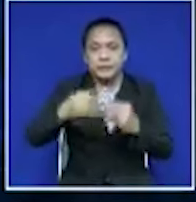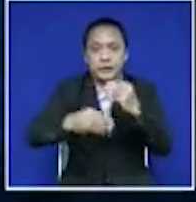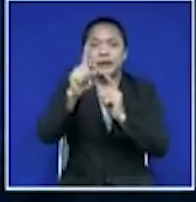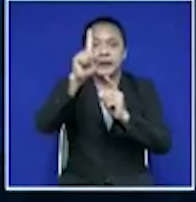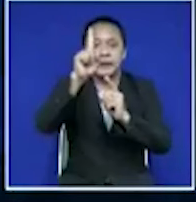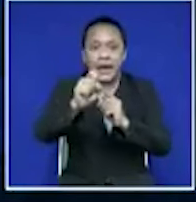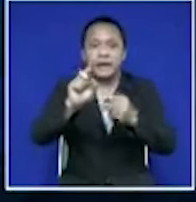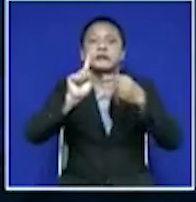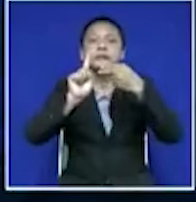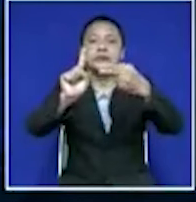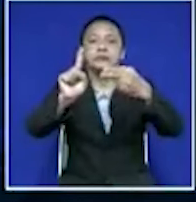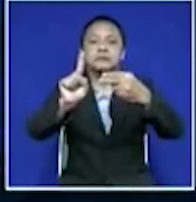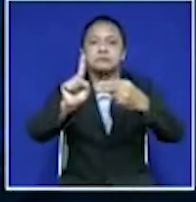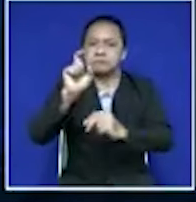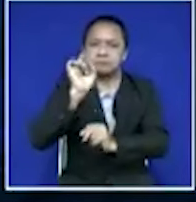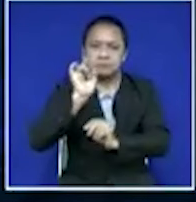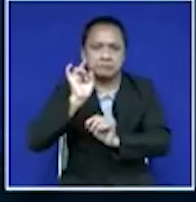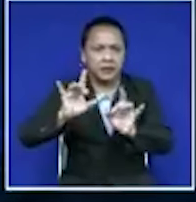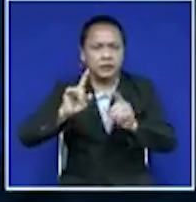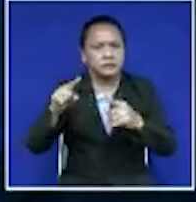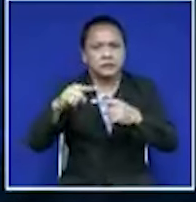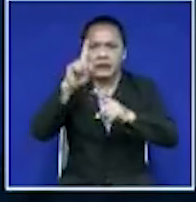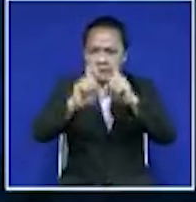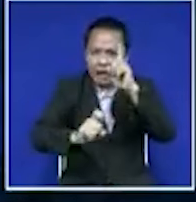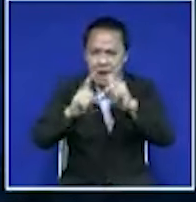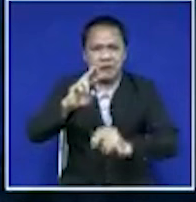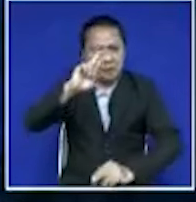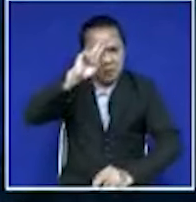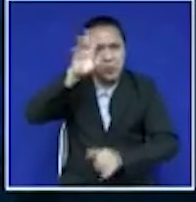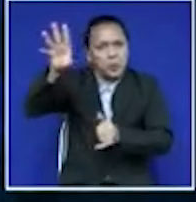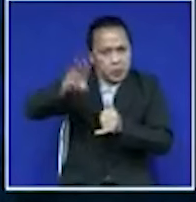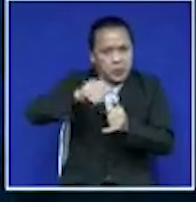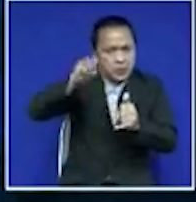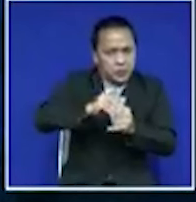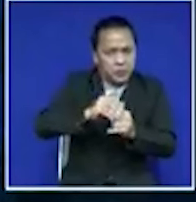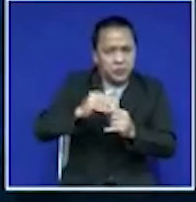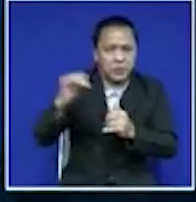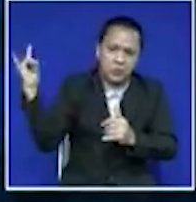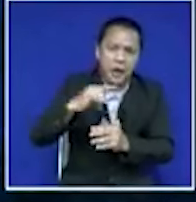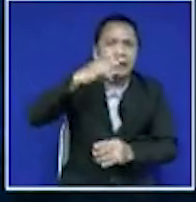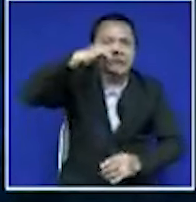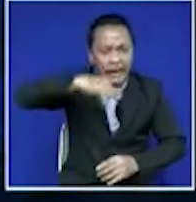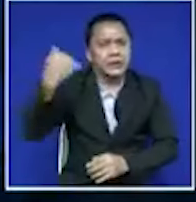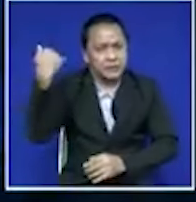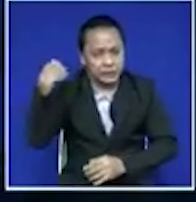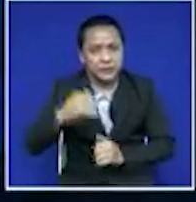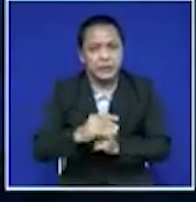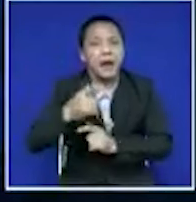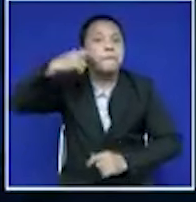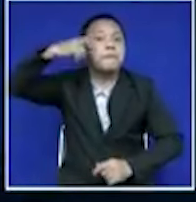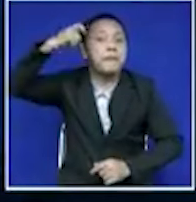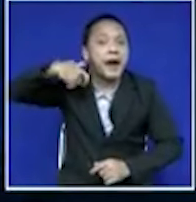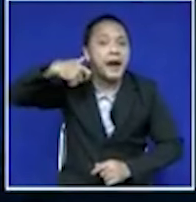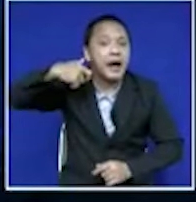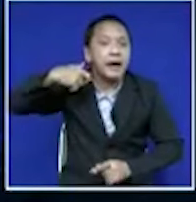ก็ยังอยู่ที่หมื่นเพราะฉะนั้นความรุนแรงไม่แปลกที่โรคนี้จะเข้ามาอยู่ในไทยของเราแล้วเราก็ทราบมาแล้วว่าพม่าเองนะ